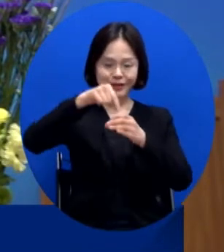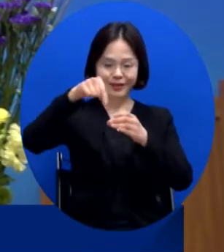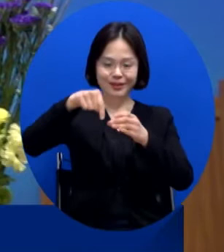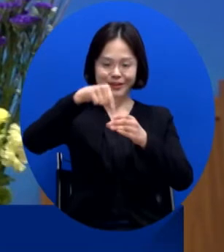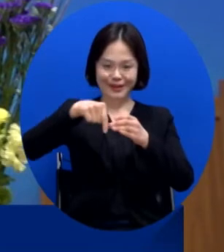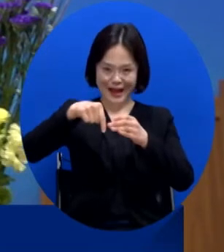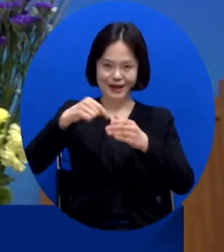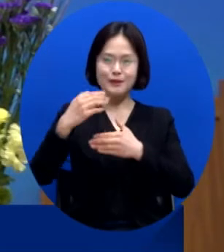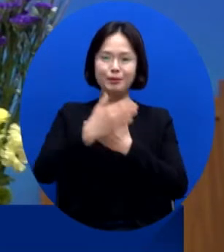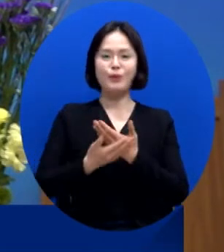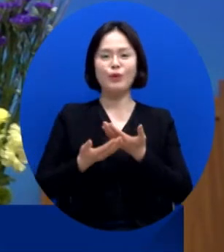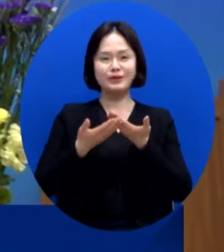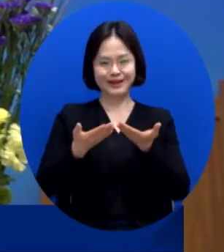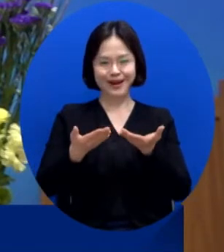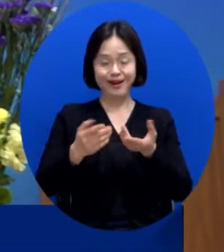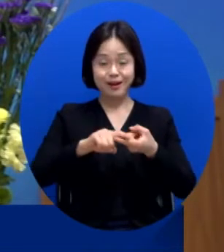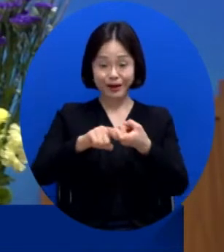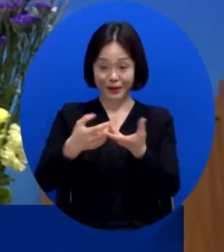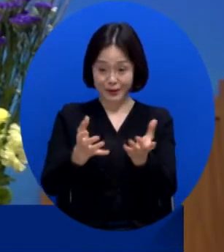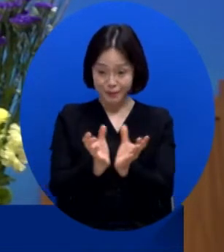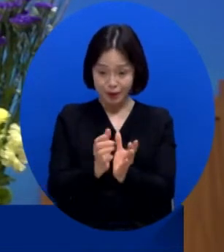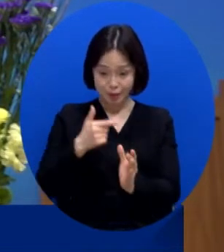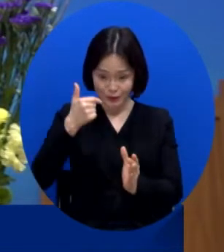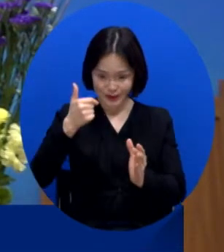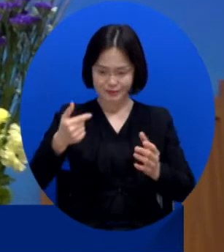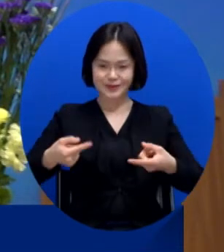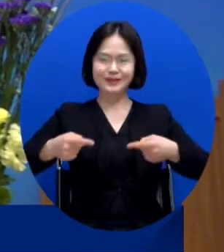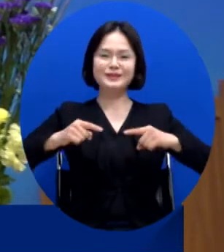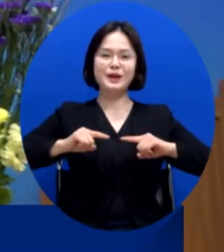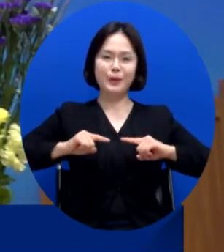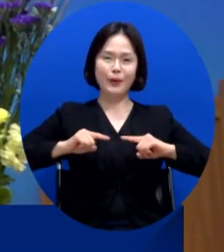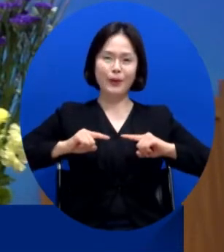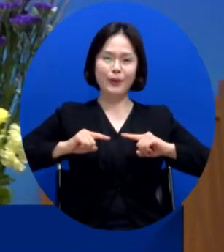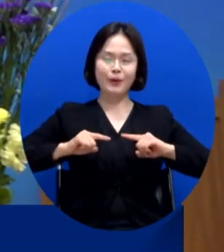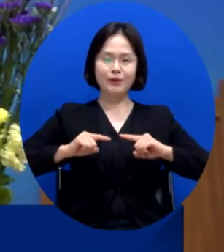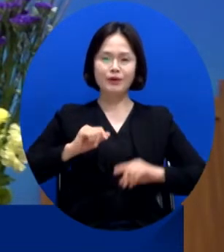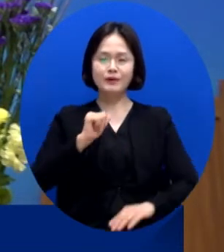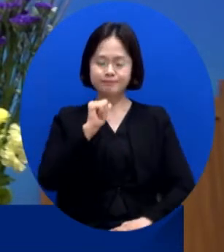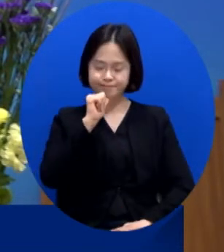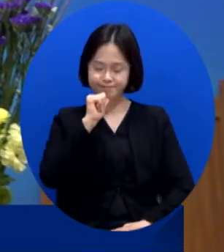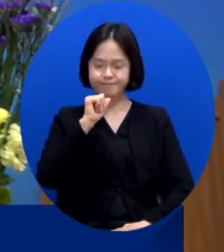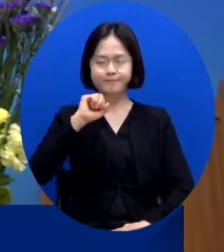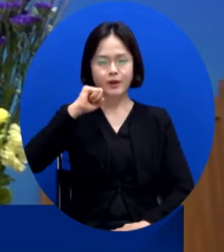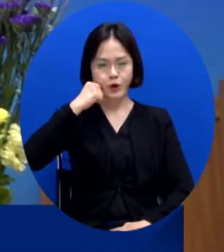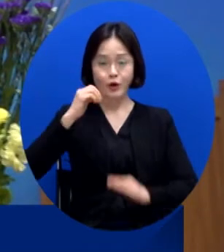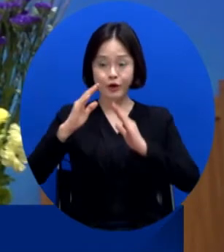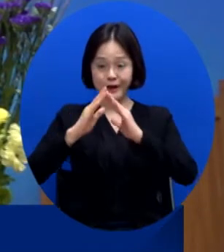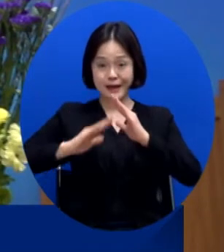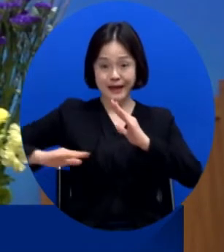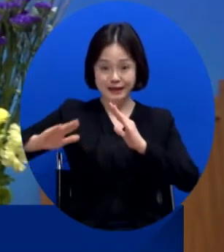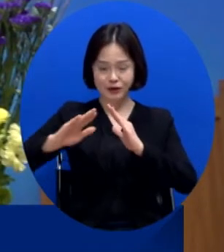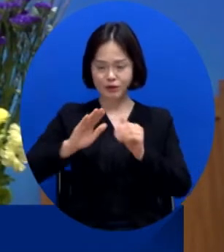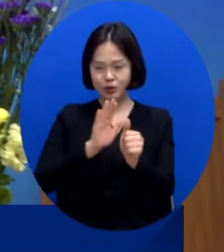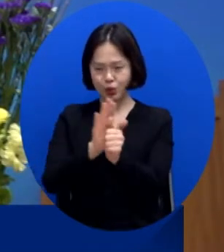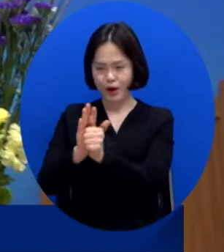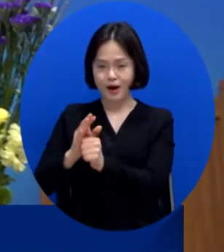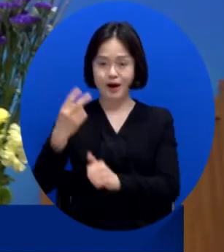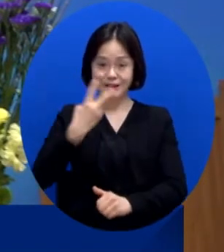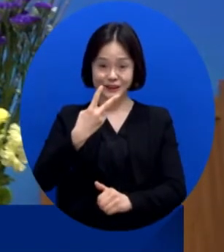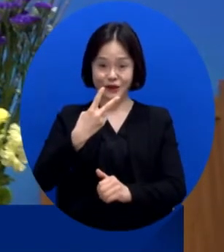회 원 목사님들이 함께 참여해서 어려운 최악 과정 들에게 연탄 2000장 을 배달하는 봉사를